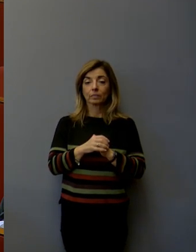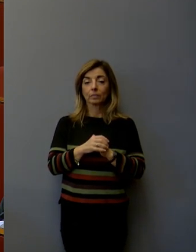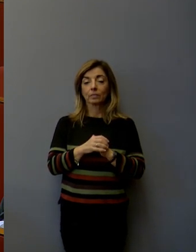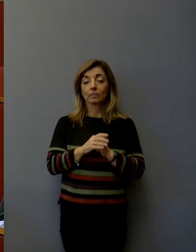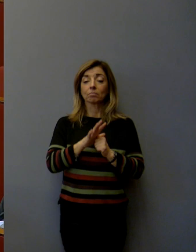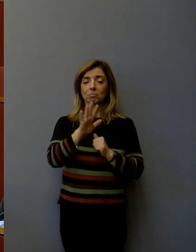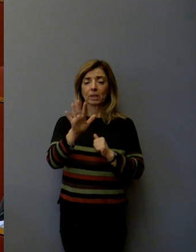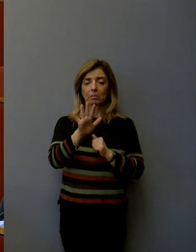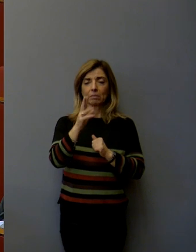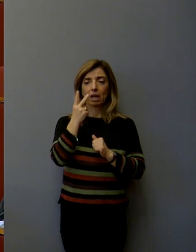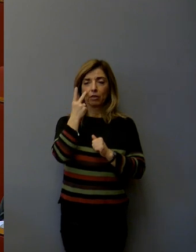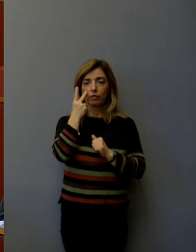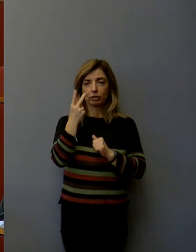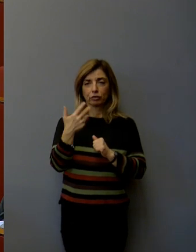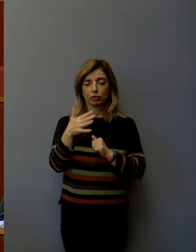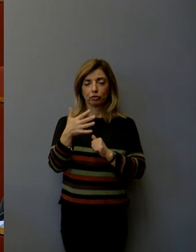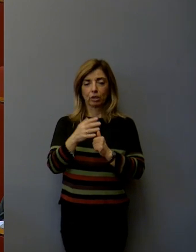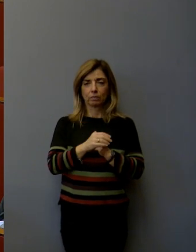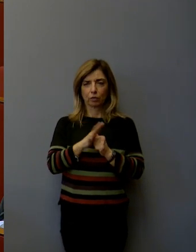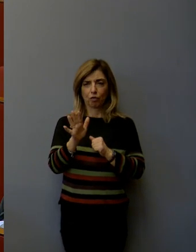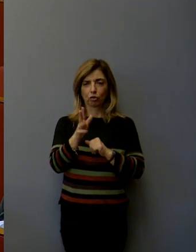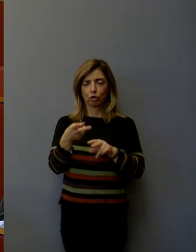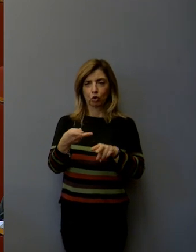già visto o era doppio